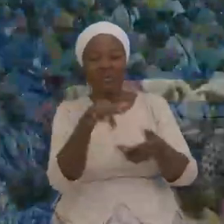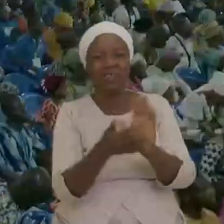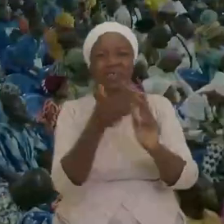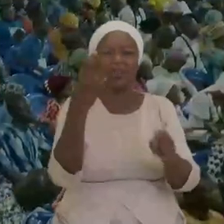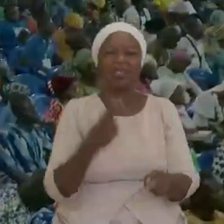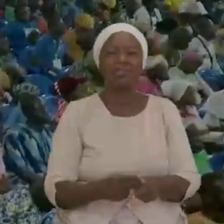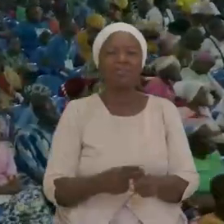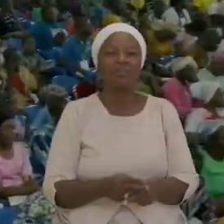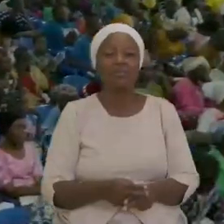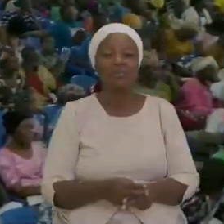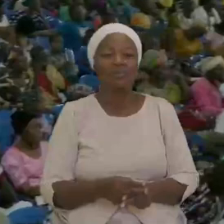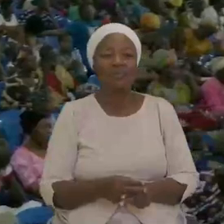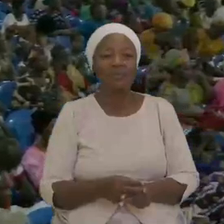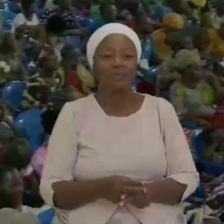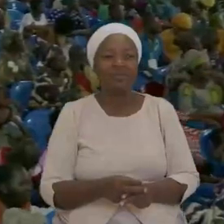venu te délivrer.